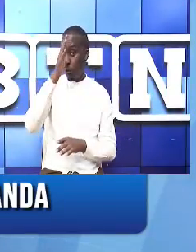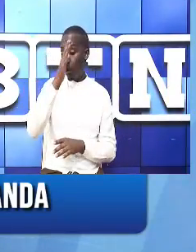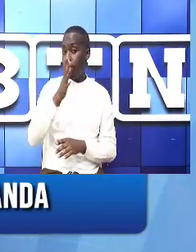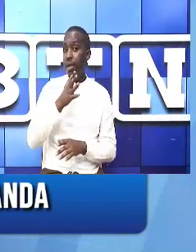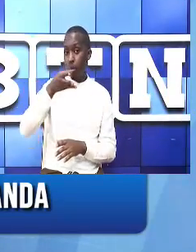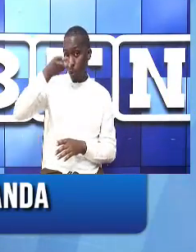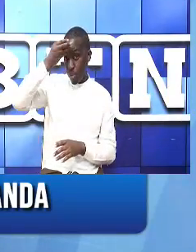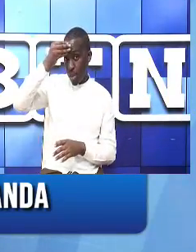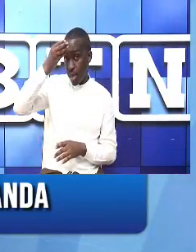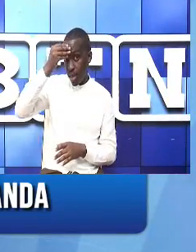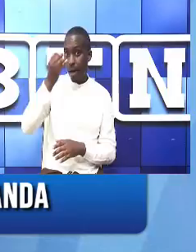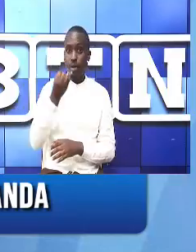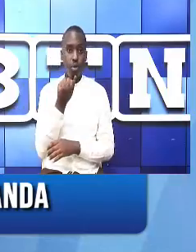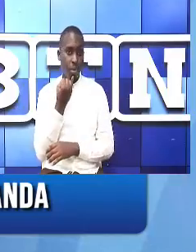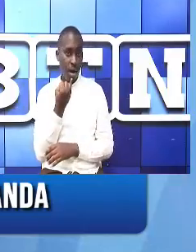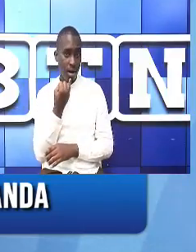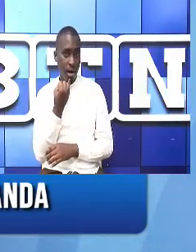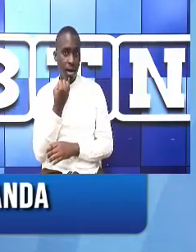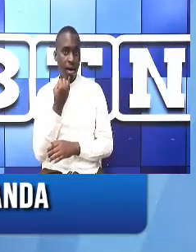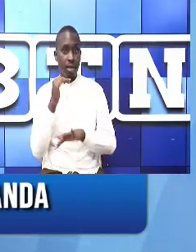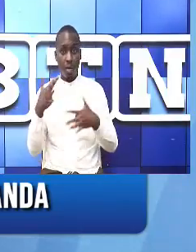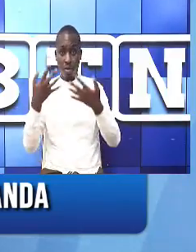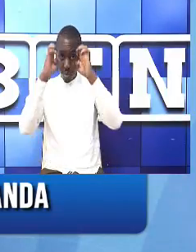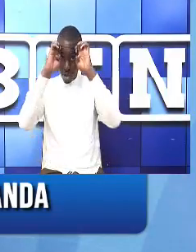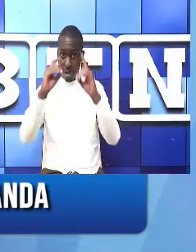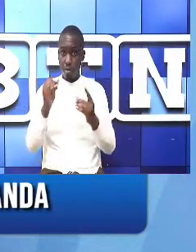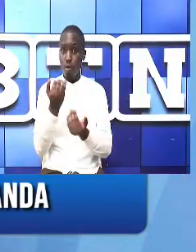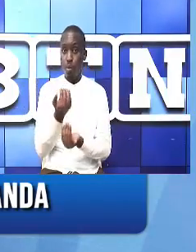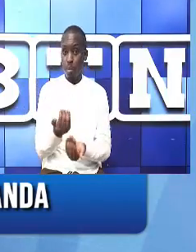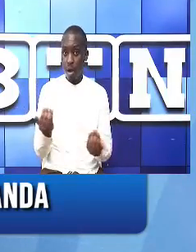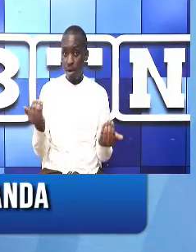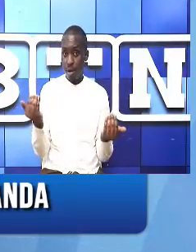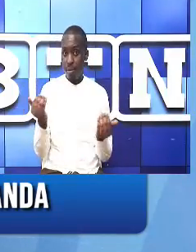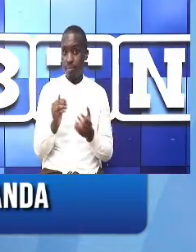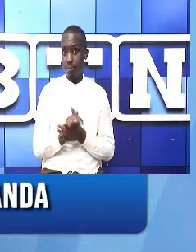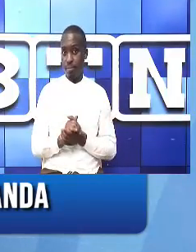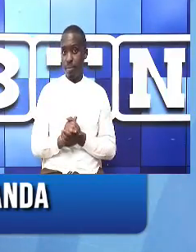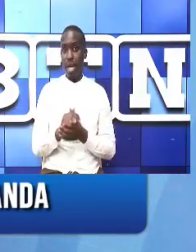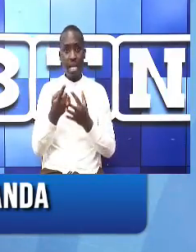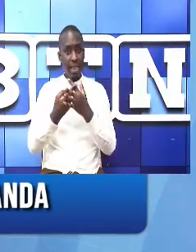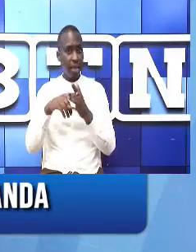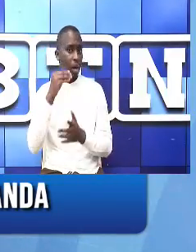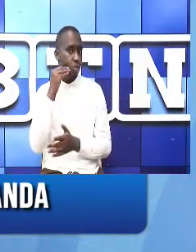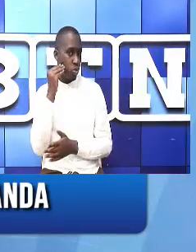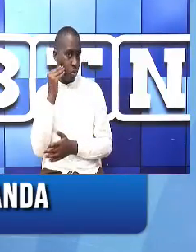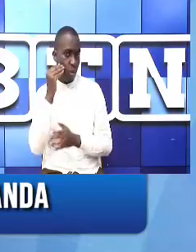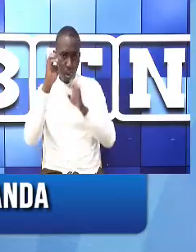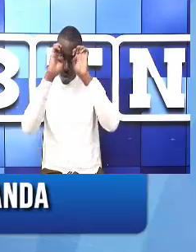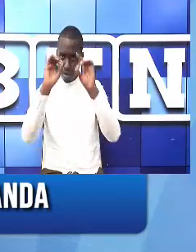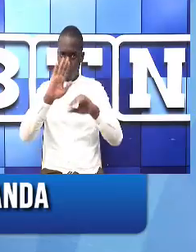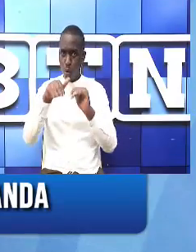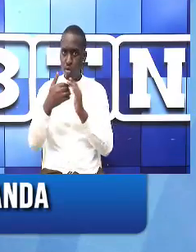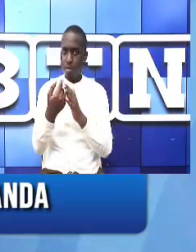myigire y'umwana cyangwa muri education y'umwana bitangira mu rugo kuko uburezi bwose buhera mu